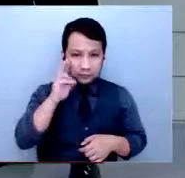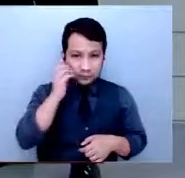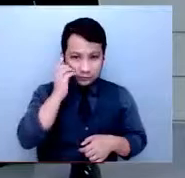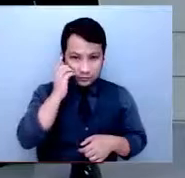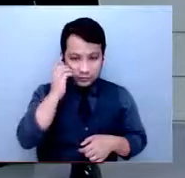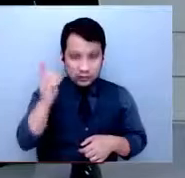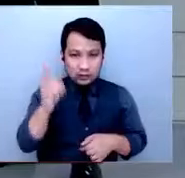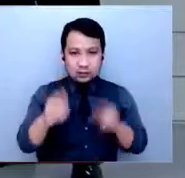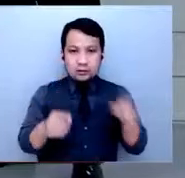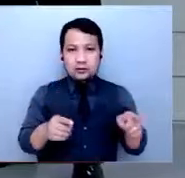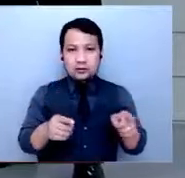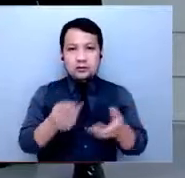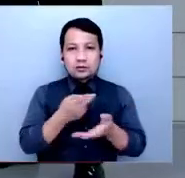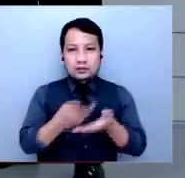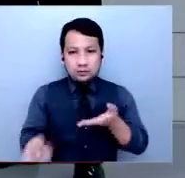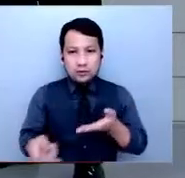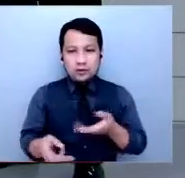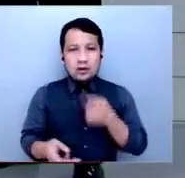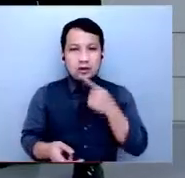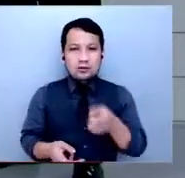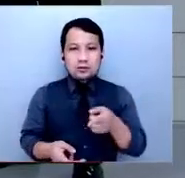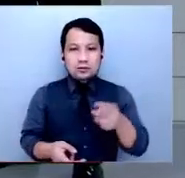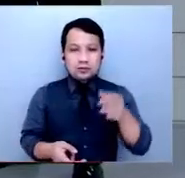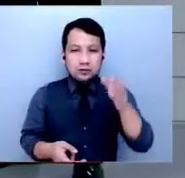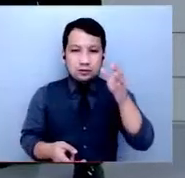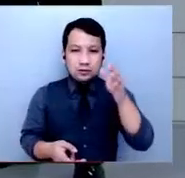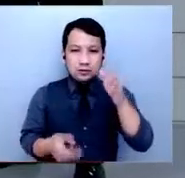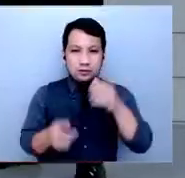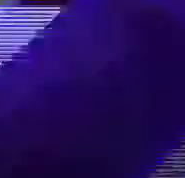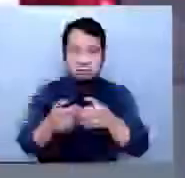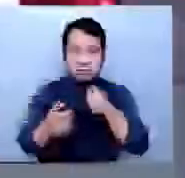kanyang pagkatalo at ang kanyang pagkakalaglag.